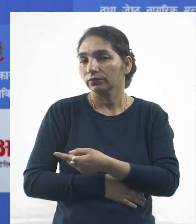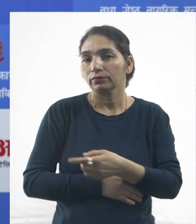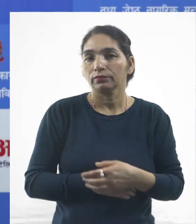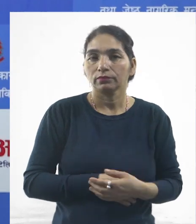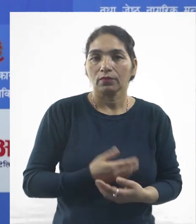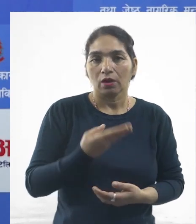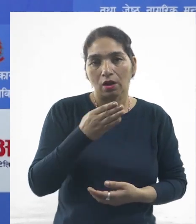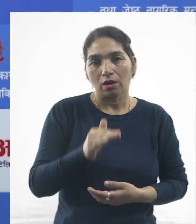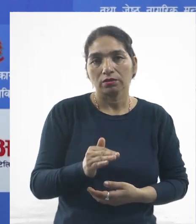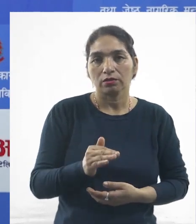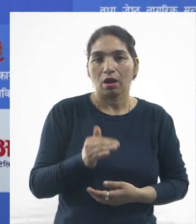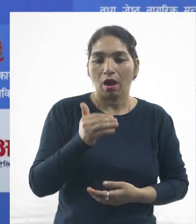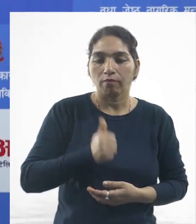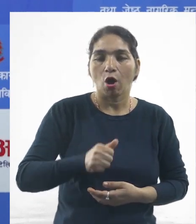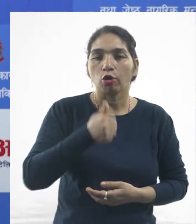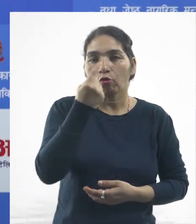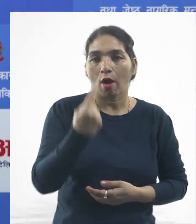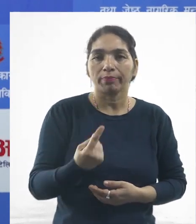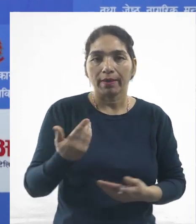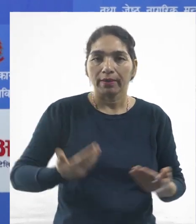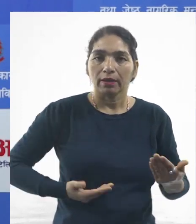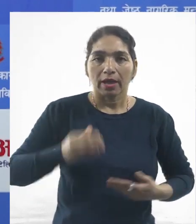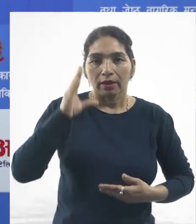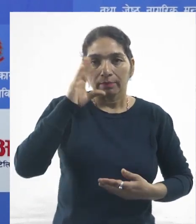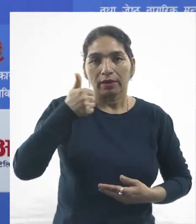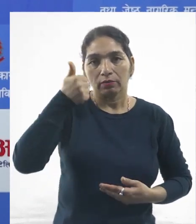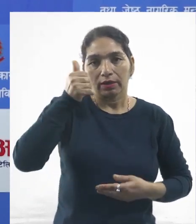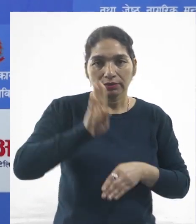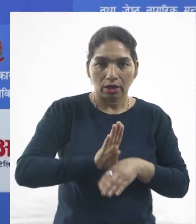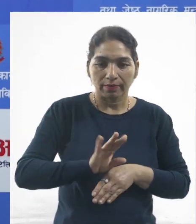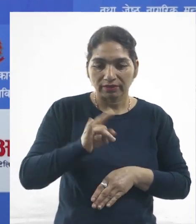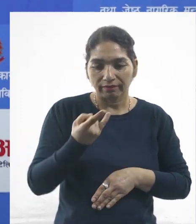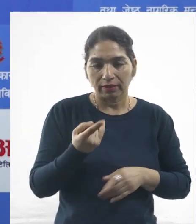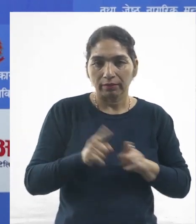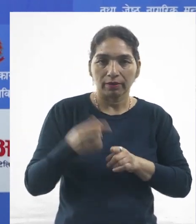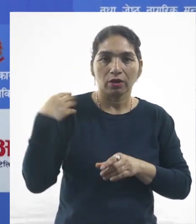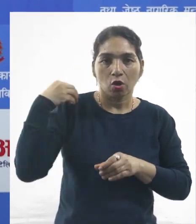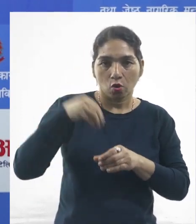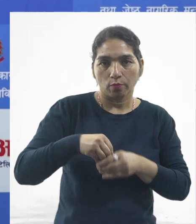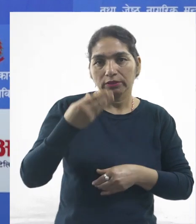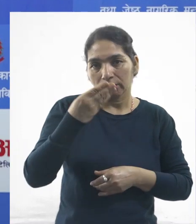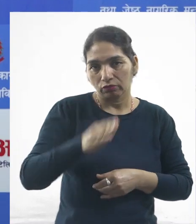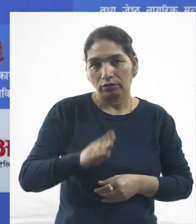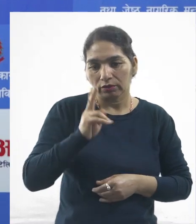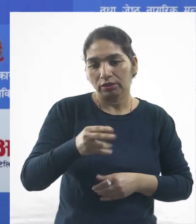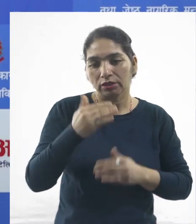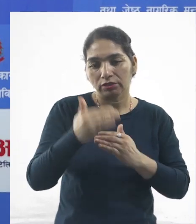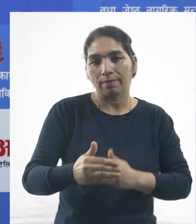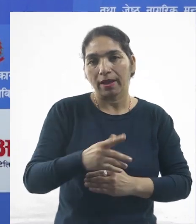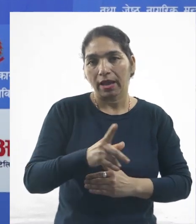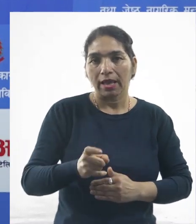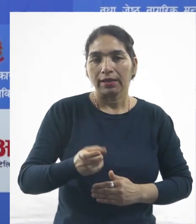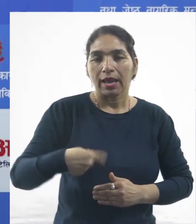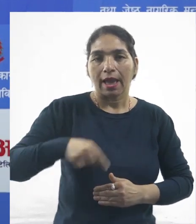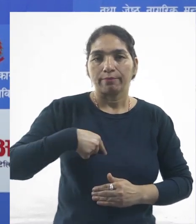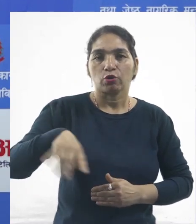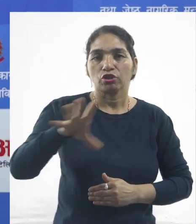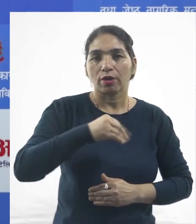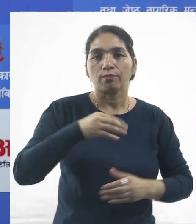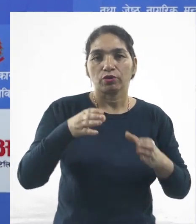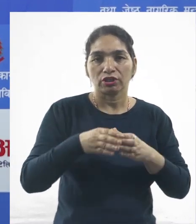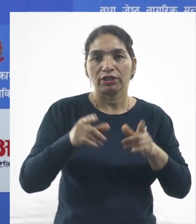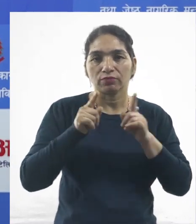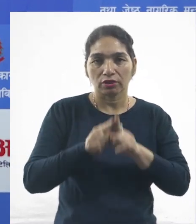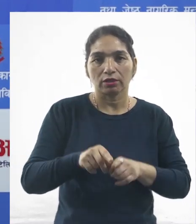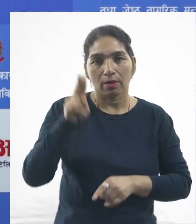dvoice2058@gmail.com। हवस् त, अब अर्को साता बिहिबार साँझ 6 बजे फेरि पनि उपस्थित हुने नै छौँ। त्यतिन्जेलसम्मका लागि हाम्रो सम्पूर्ण